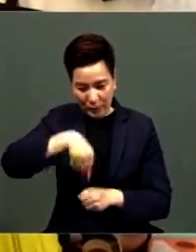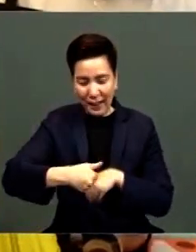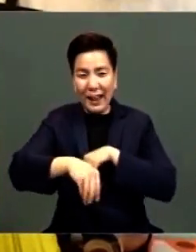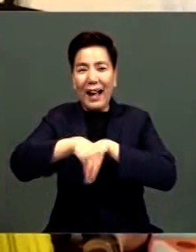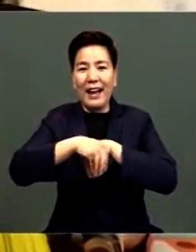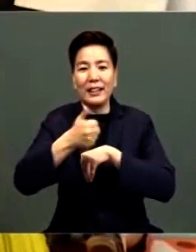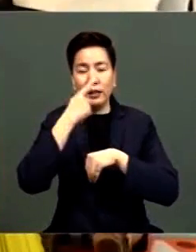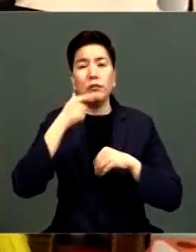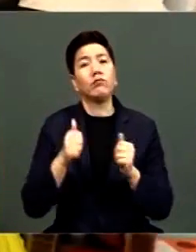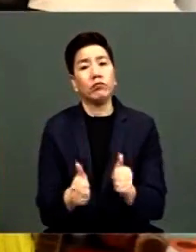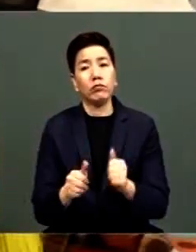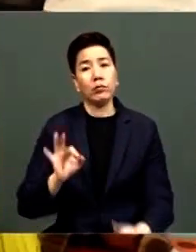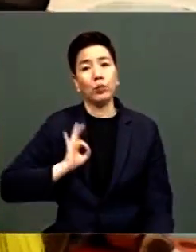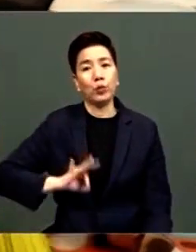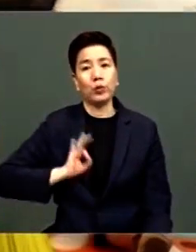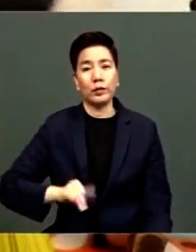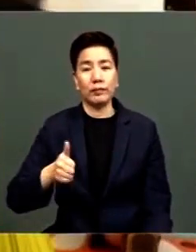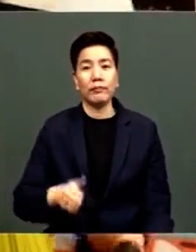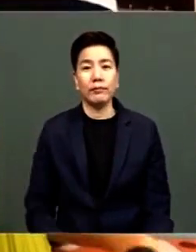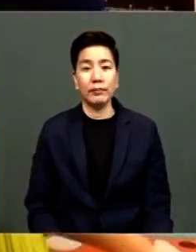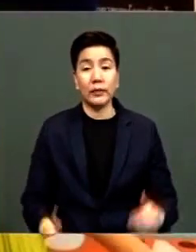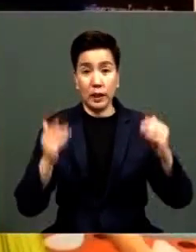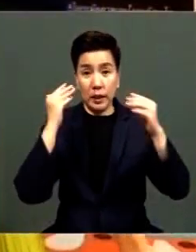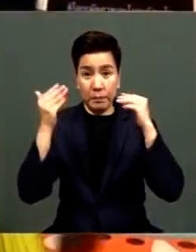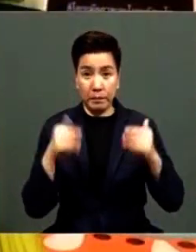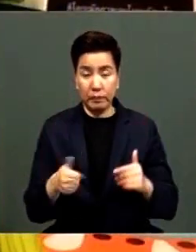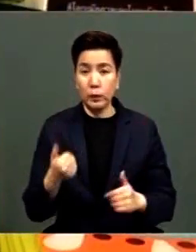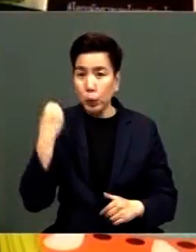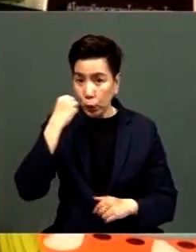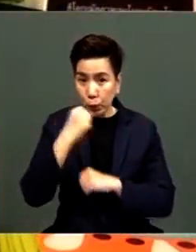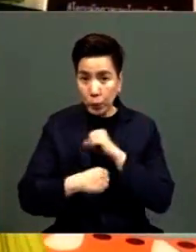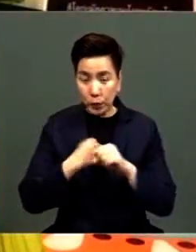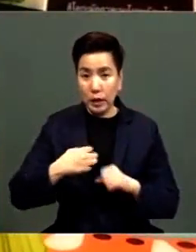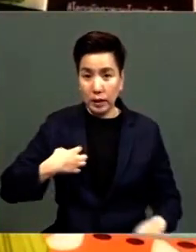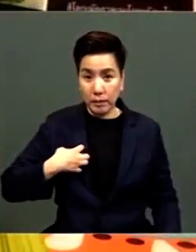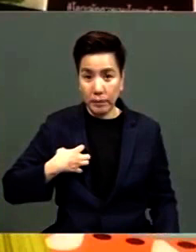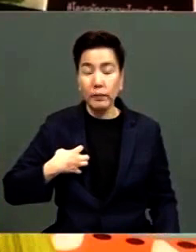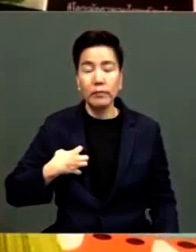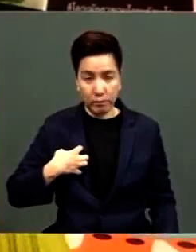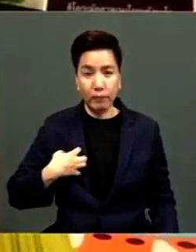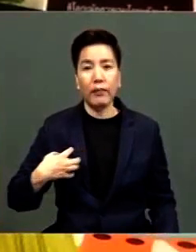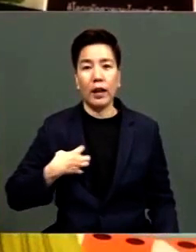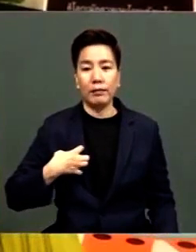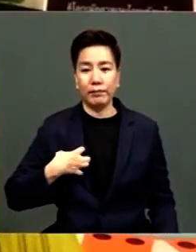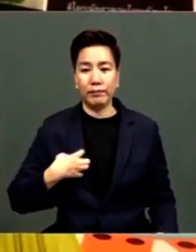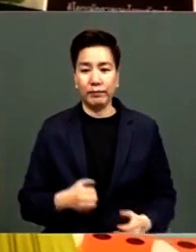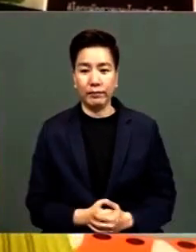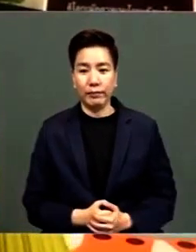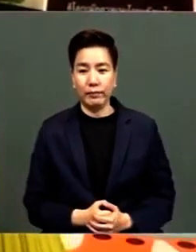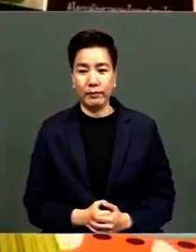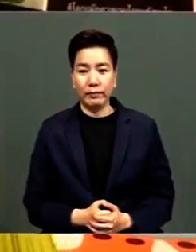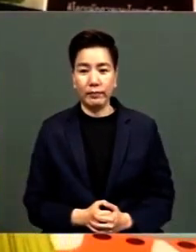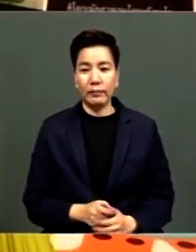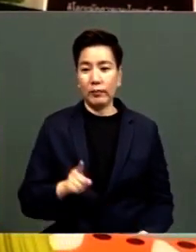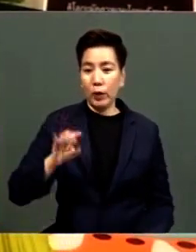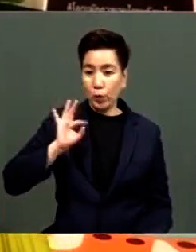ะรู้สึกดีค่ะ อยากให้มีจัดกิจกรรมอย่างนี้ขึ้นทุกปีไหมคะอ ยากค่ะอยากค่ะ เรารู้สึกยังไ